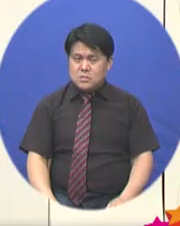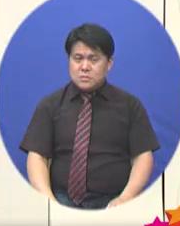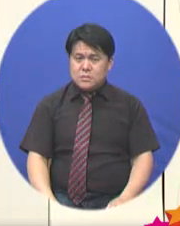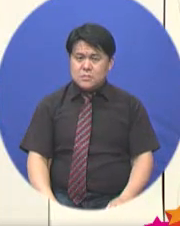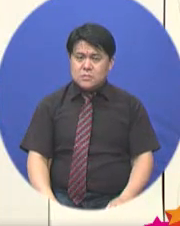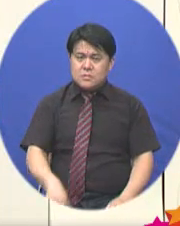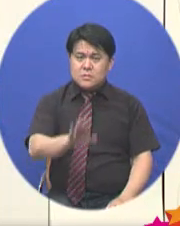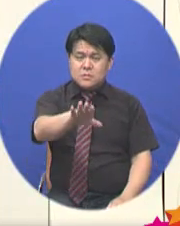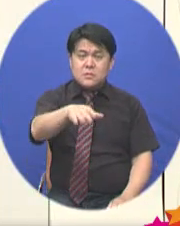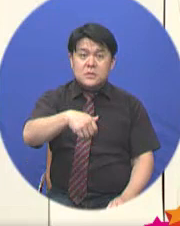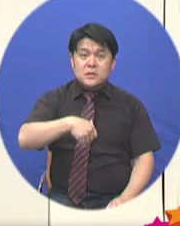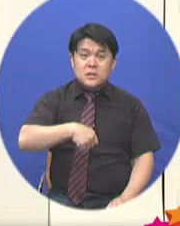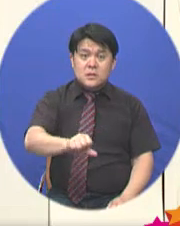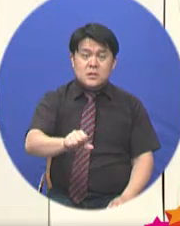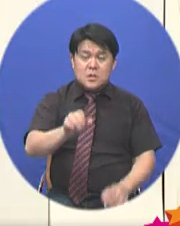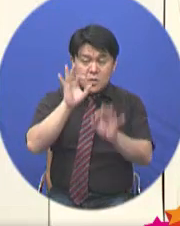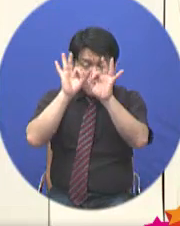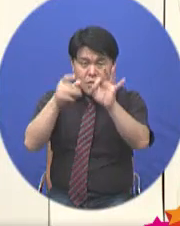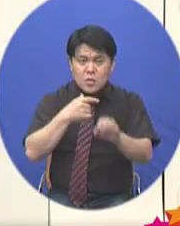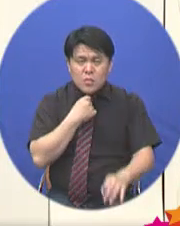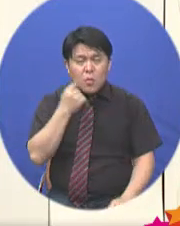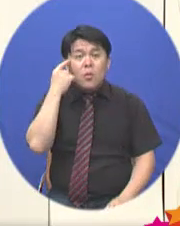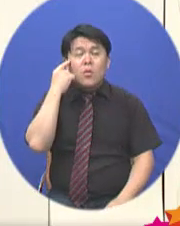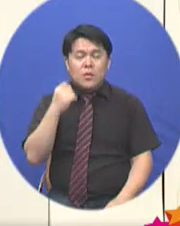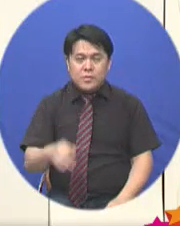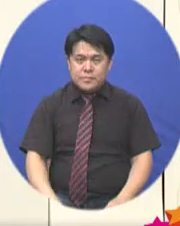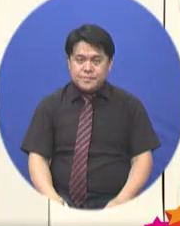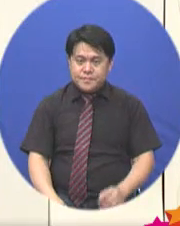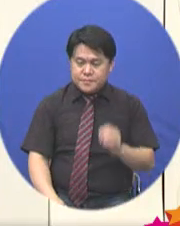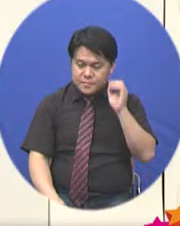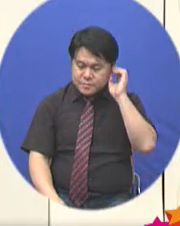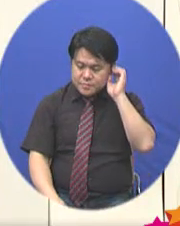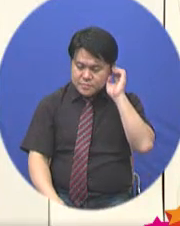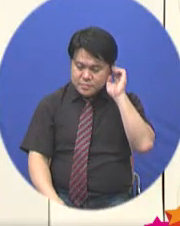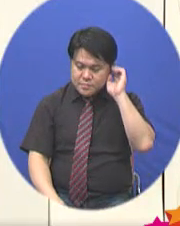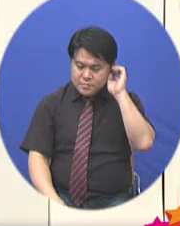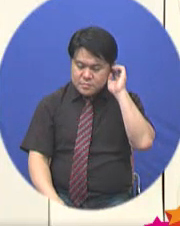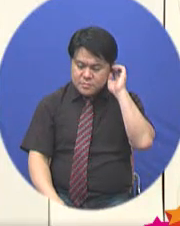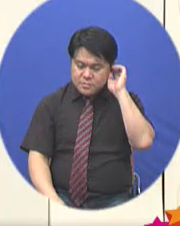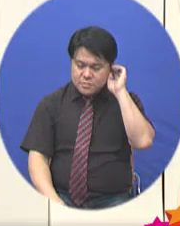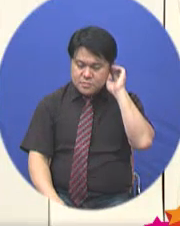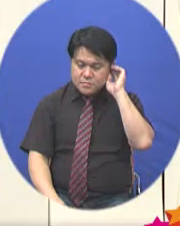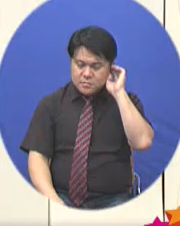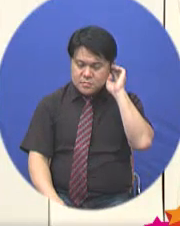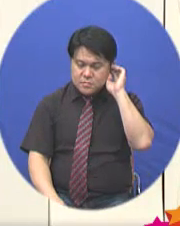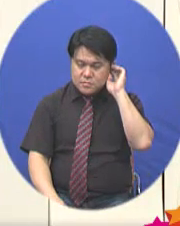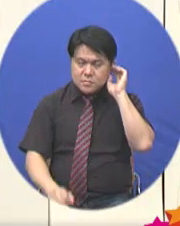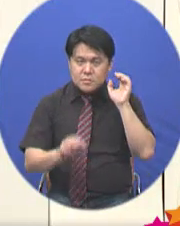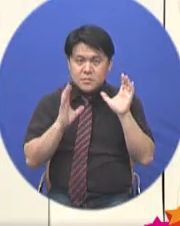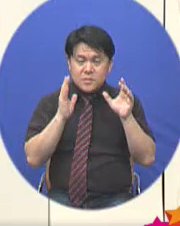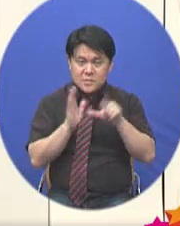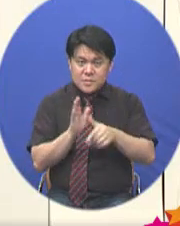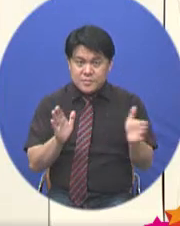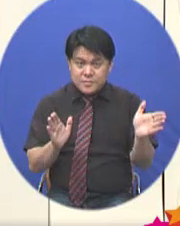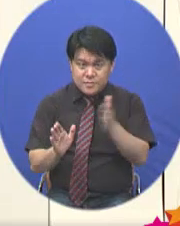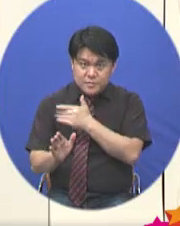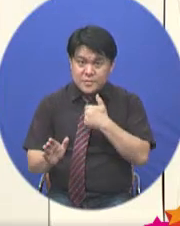그런데 어떻게 아드님이 그렇게 보고 싶어요? 아니 그냥 그래도 제가 어렸을 때부터